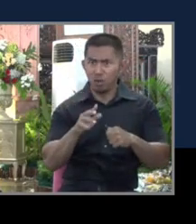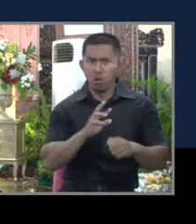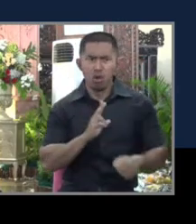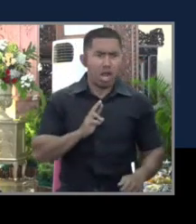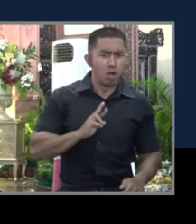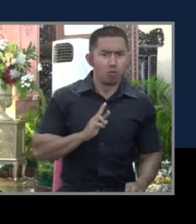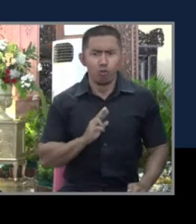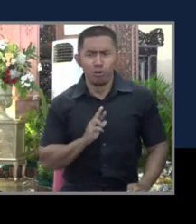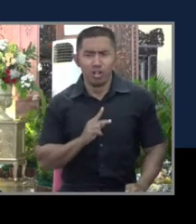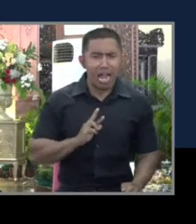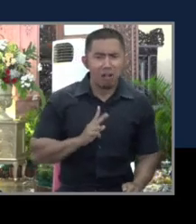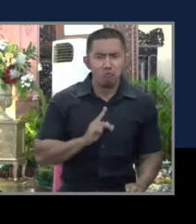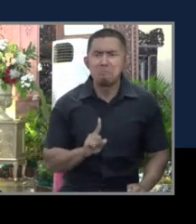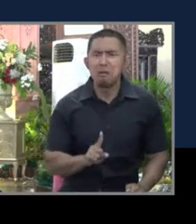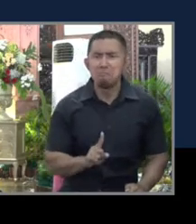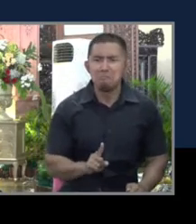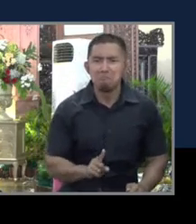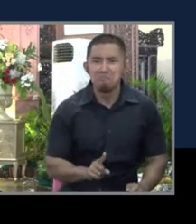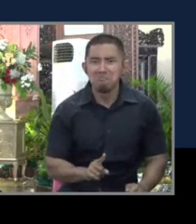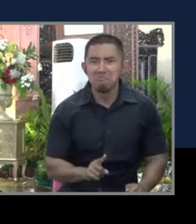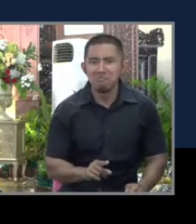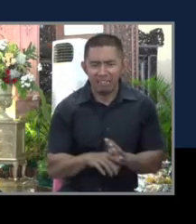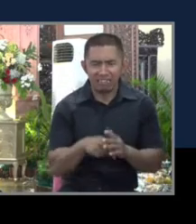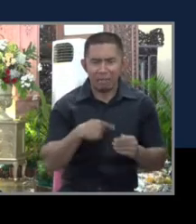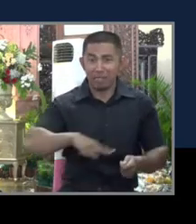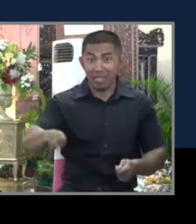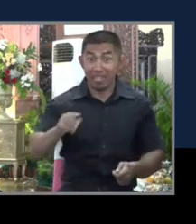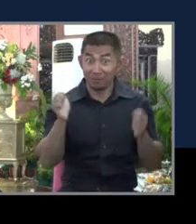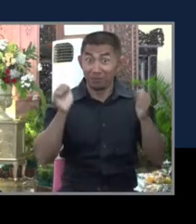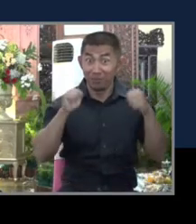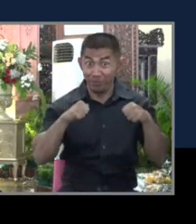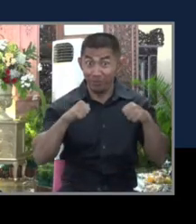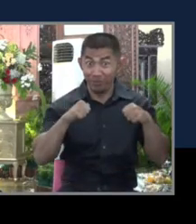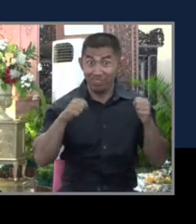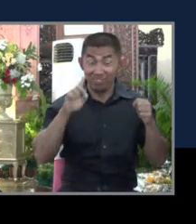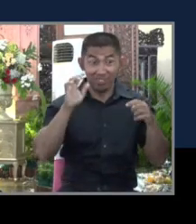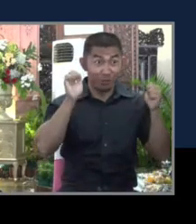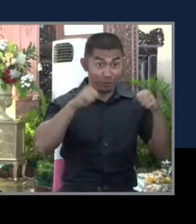kita? Pak Bupati perintah kemauan Pak, nggih. Setuju nggih? Setuju?